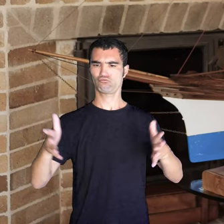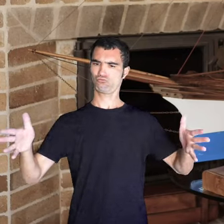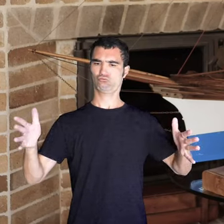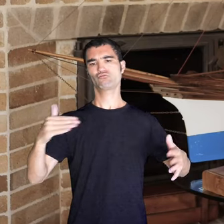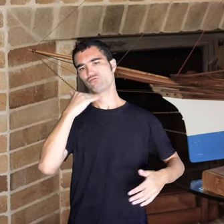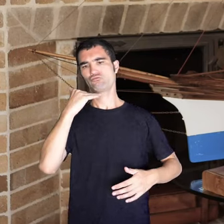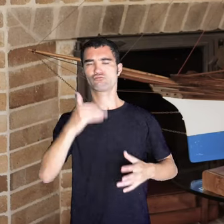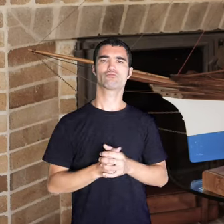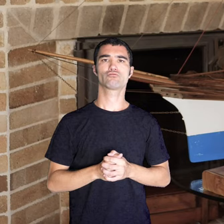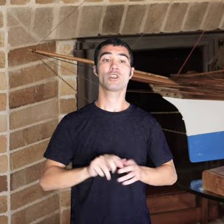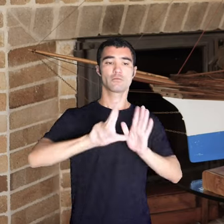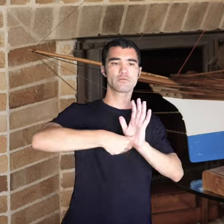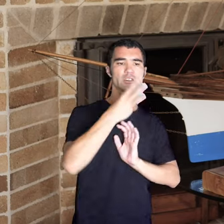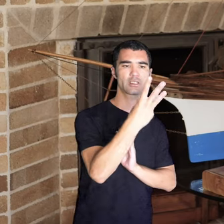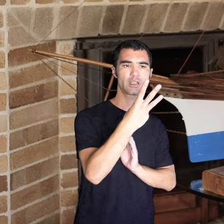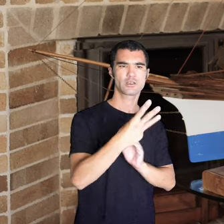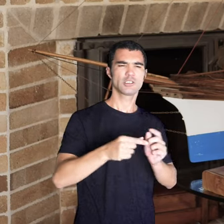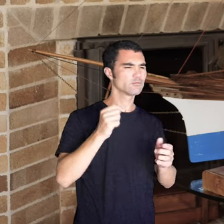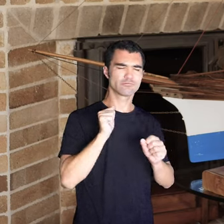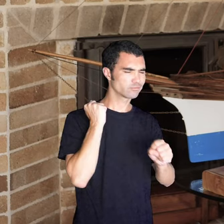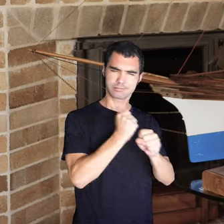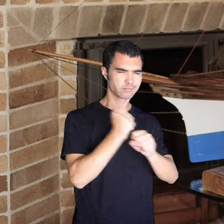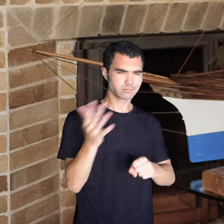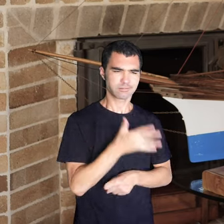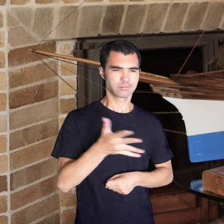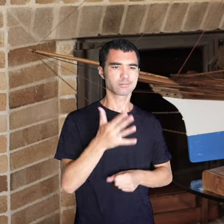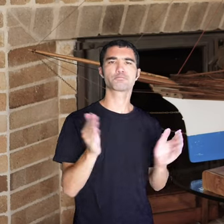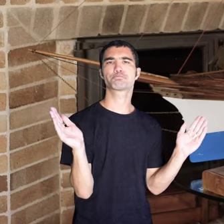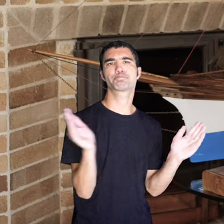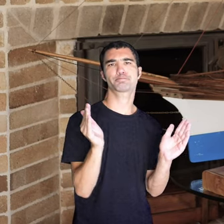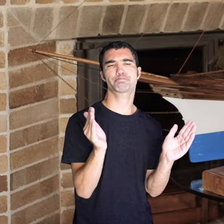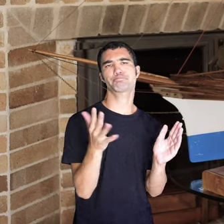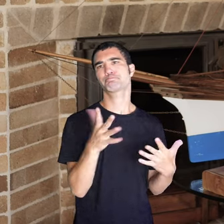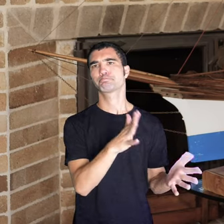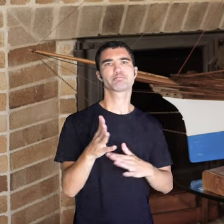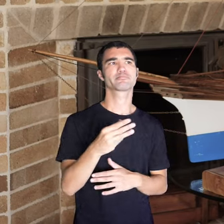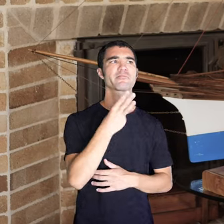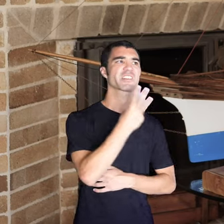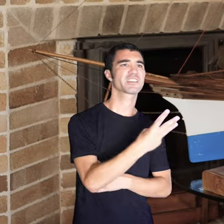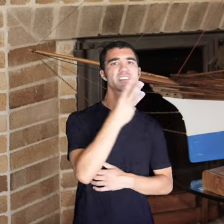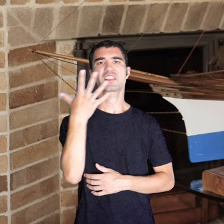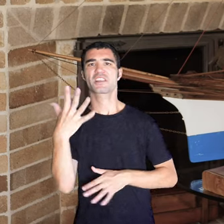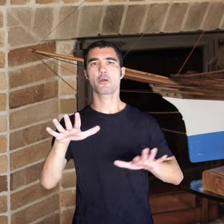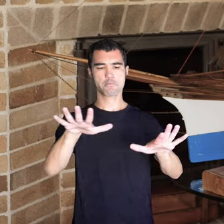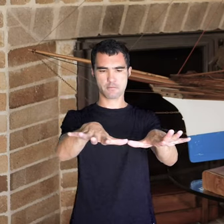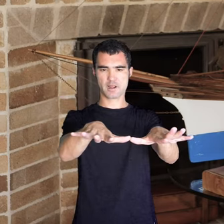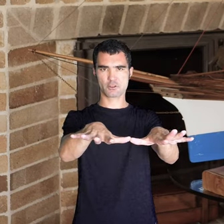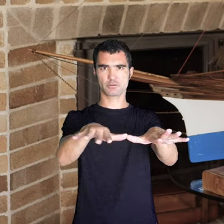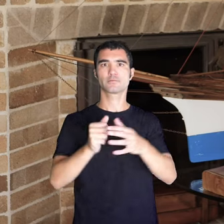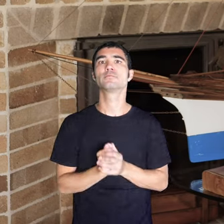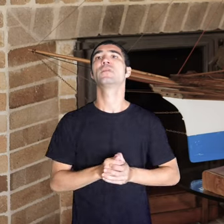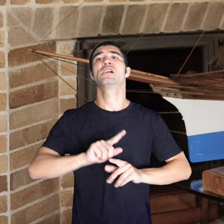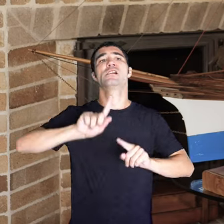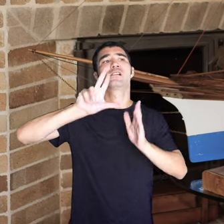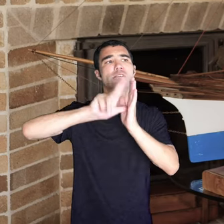i després tres de seguits un poc més petits, de 35 pans.